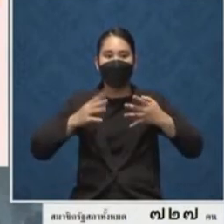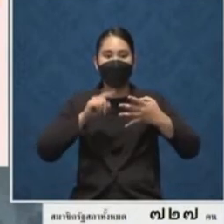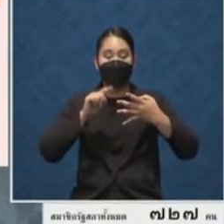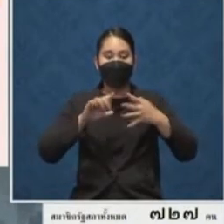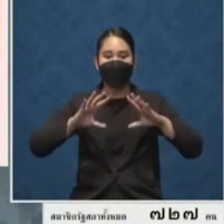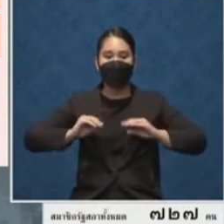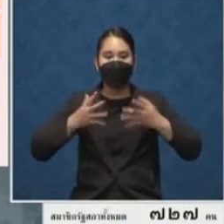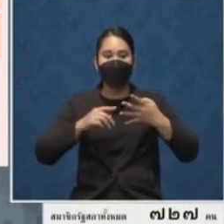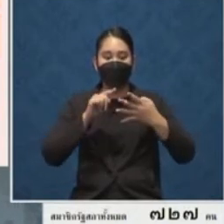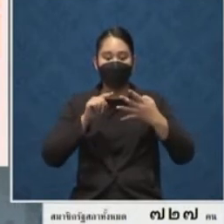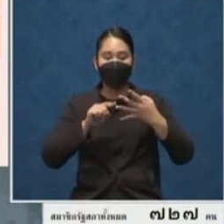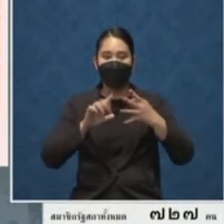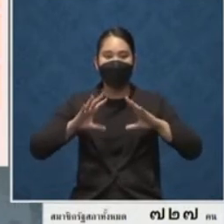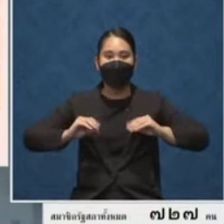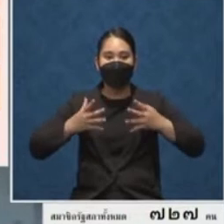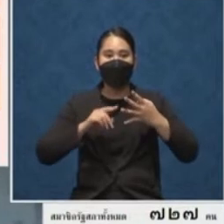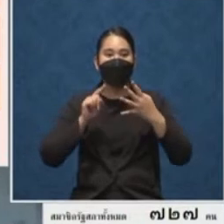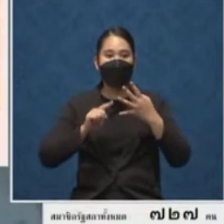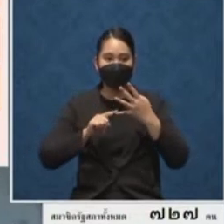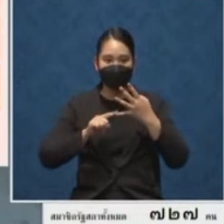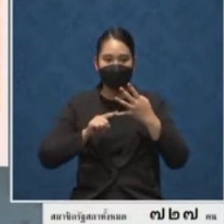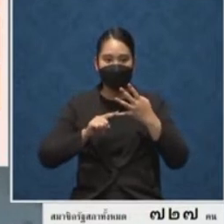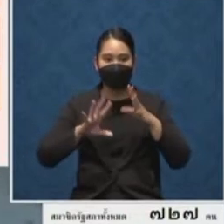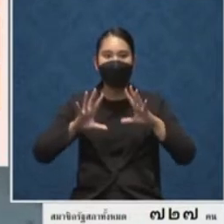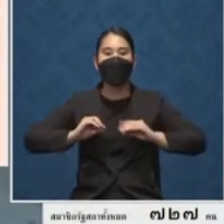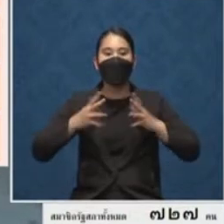การ4ไม่รับหลักการครับ